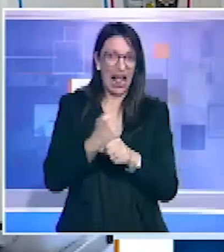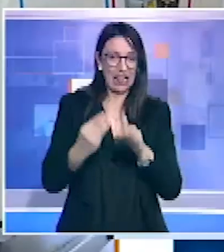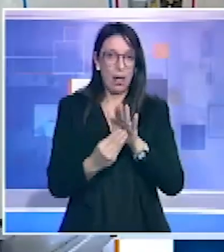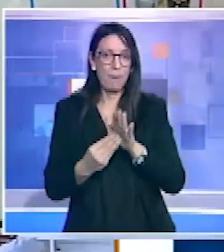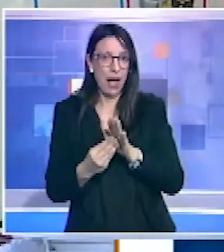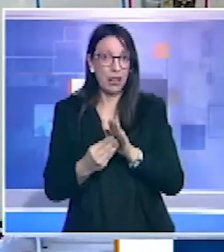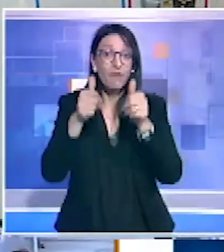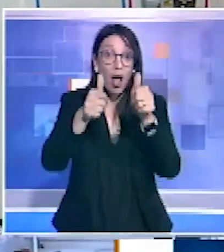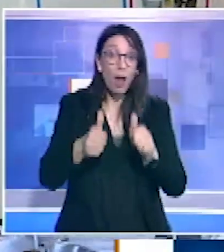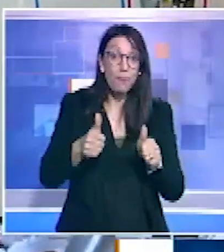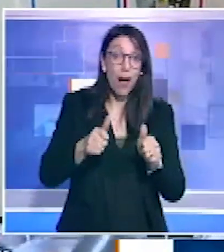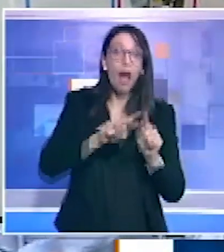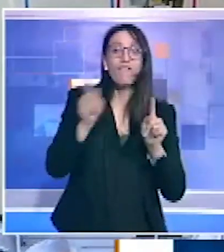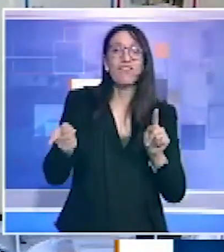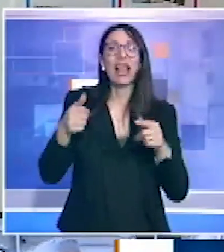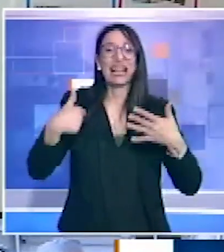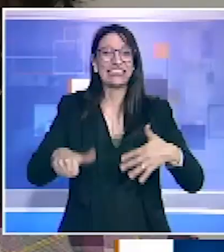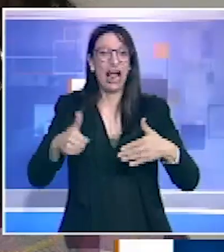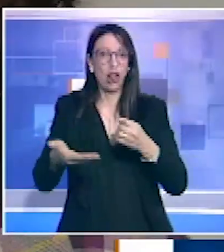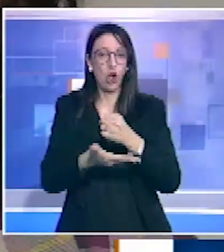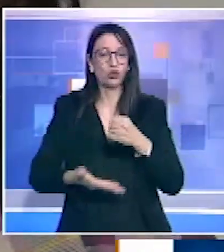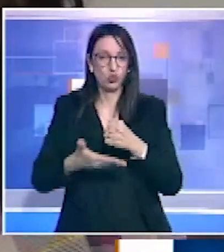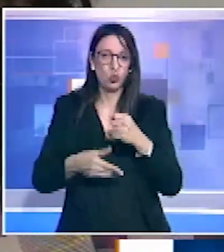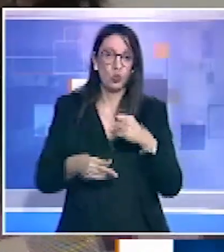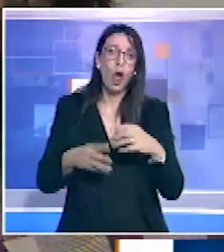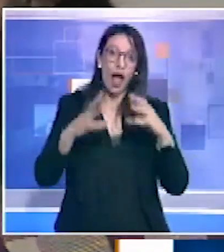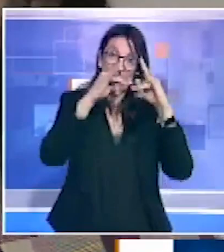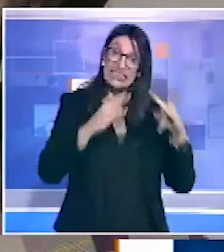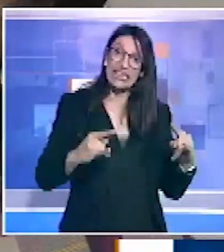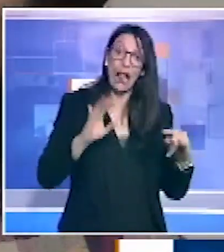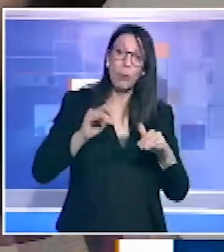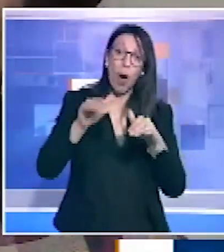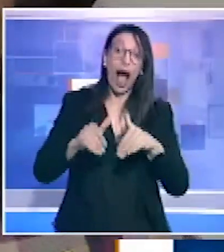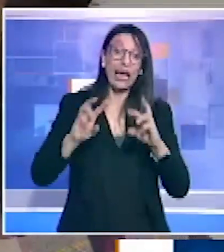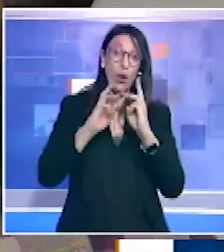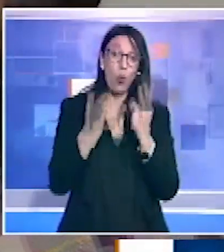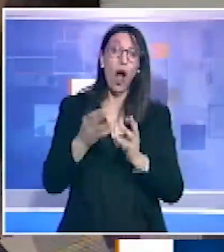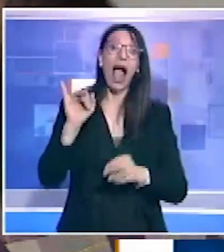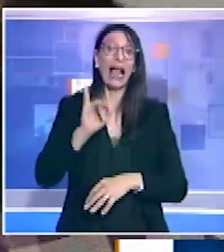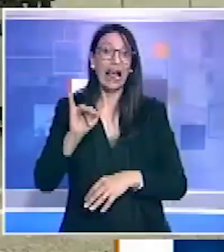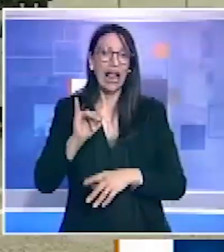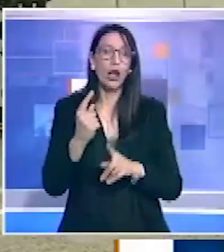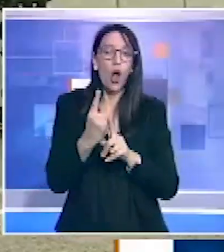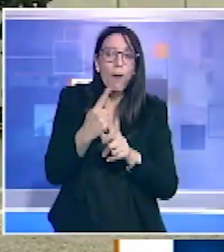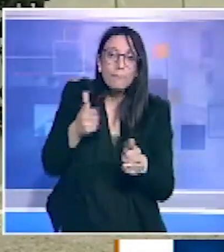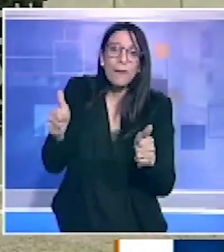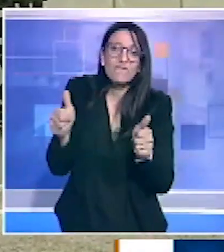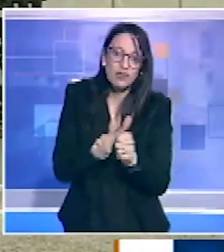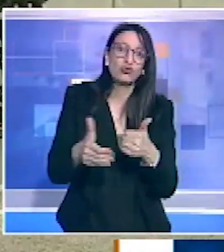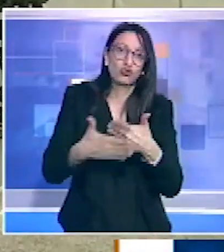attivo fino al 16 giugno c'è uno stand in Agri World proprio dell'INAIL per essere accanto alle imprese